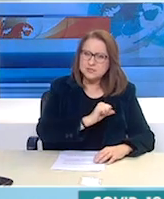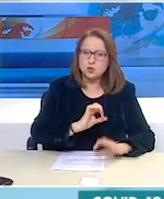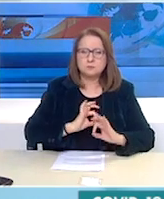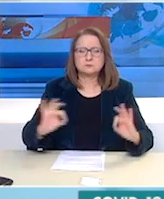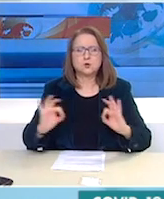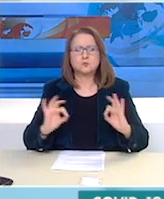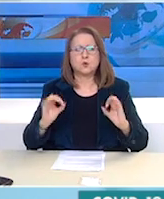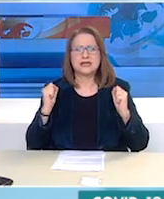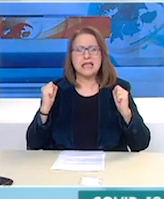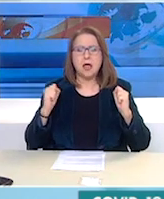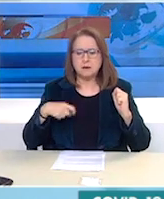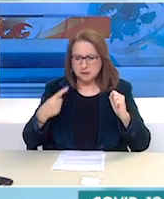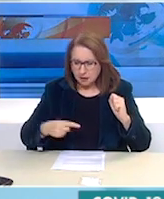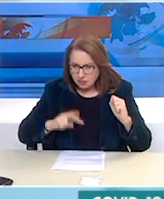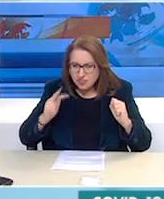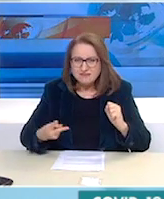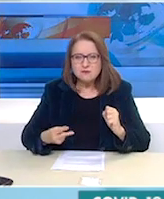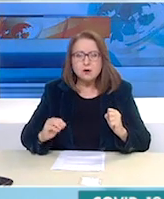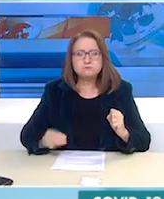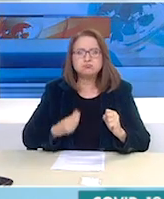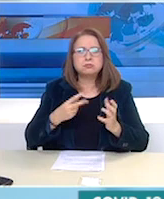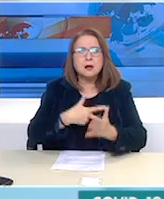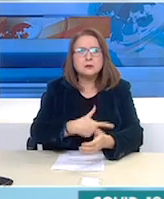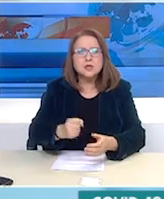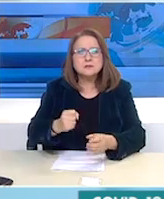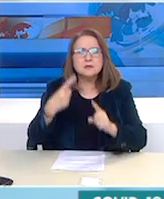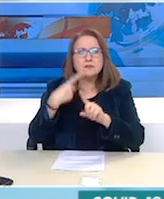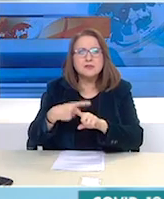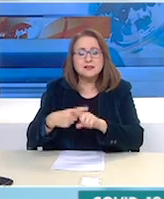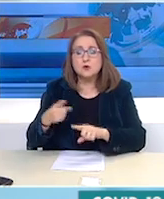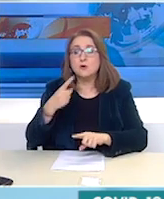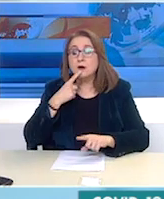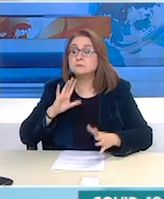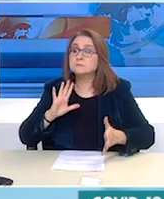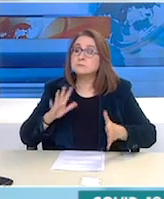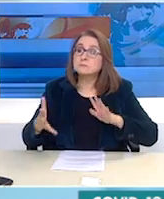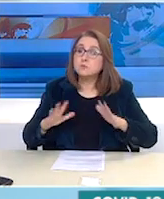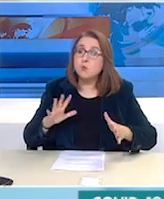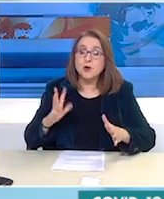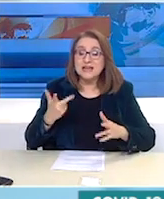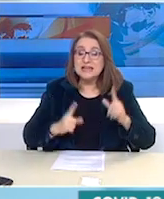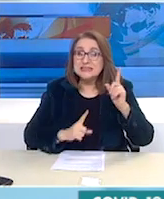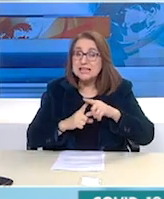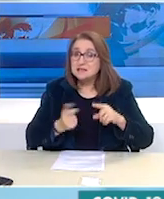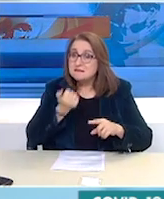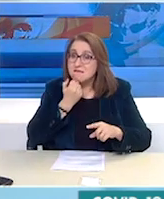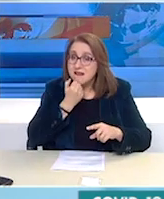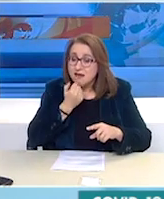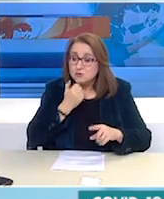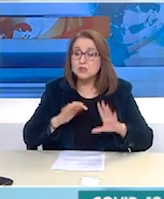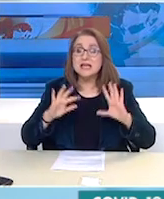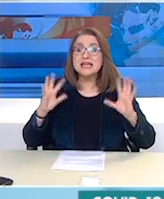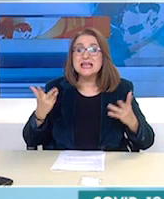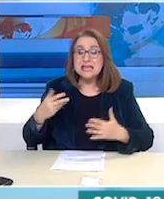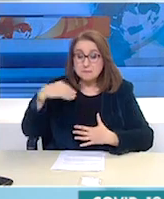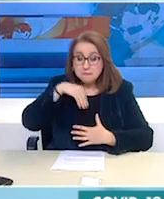λήψη των δειγμάτων, αλλά και μακρά παραμονή του ίδιου του υλικού του ιού, χωρίς να μολύνει και να συνοδεύεται από μετάδοση του ιού, στον